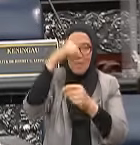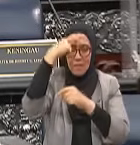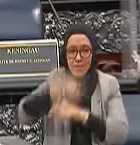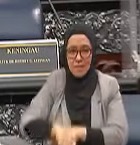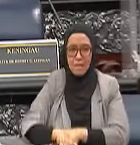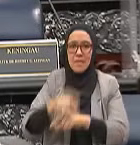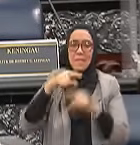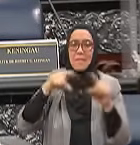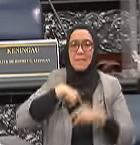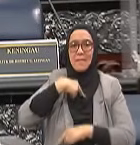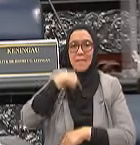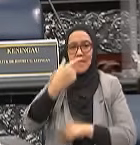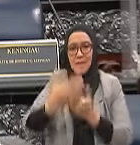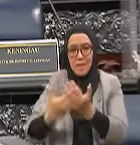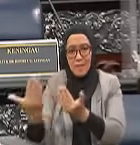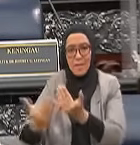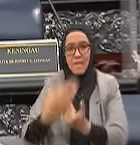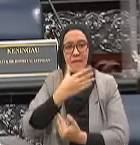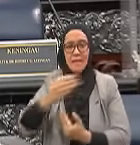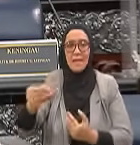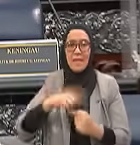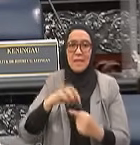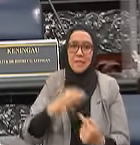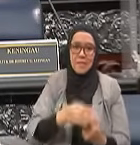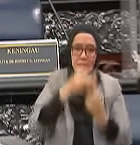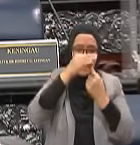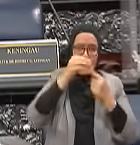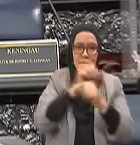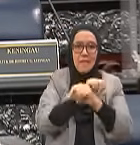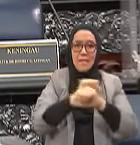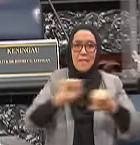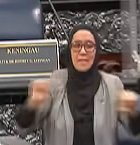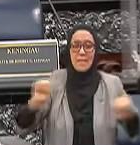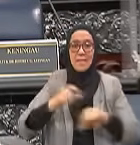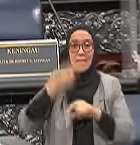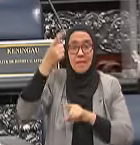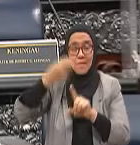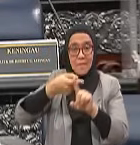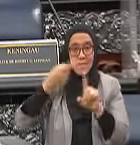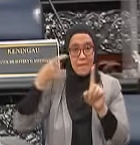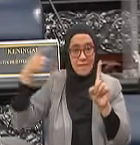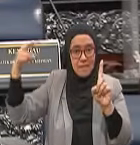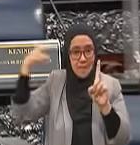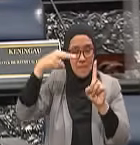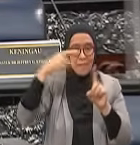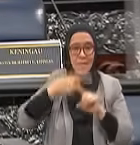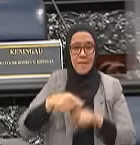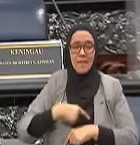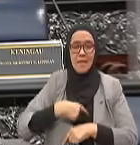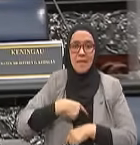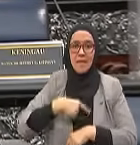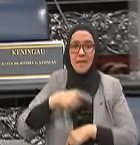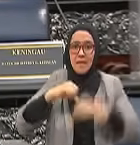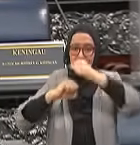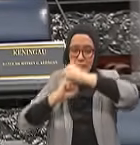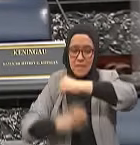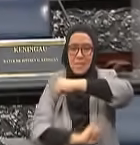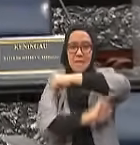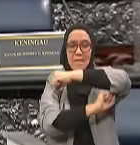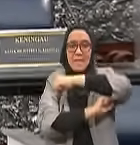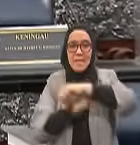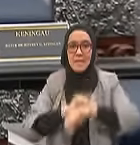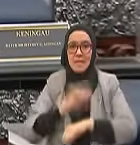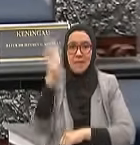insentif yang disediakan dari segi pembangunan infrastruktur penyanyi betul kerajaan persekutuan telah menyalurkan tanah di bawah rem